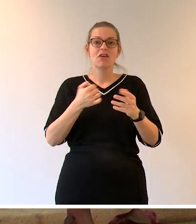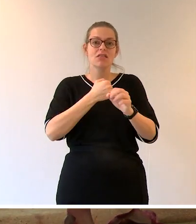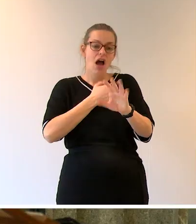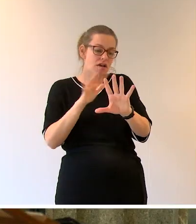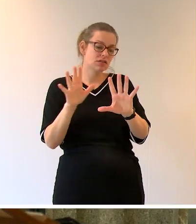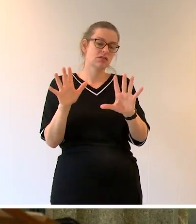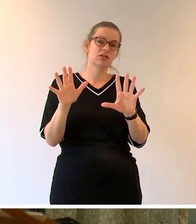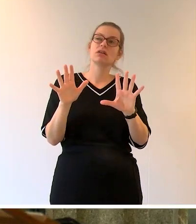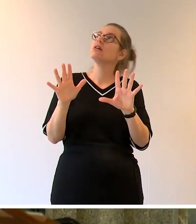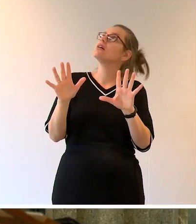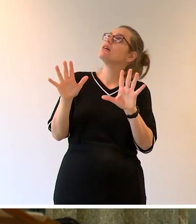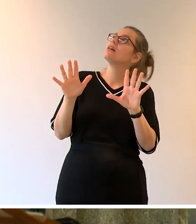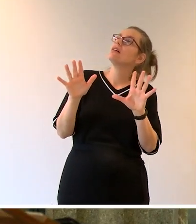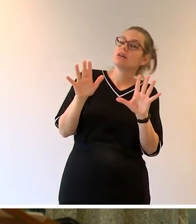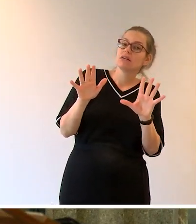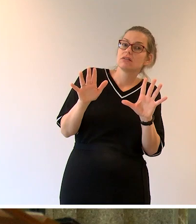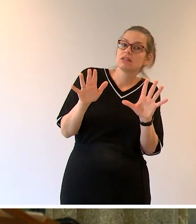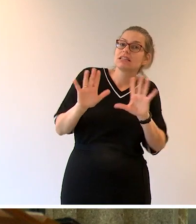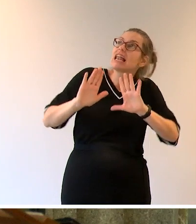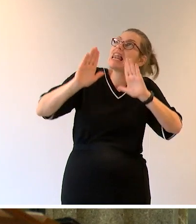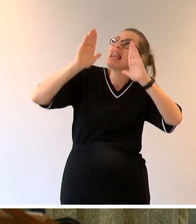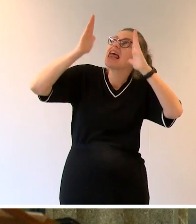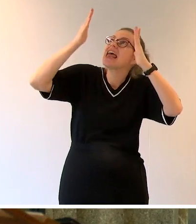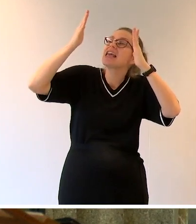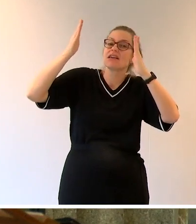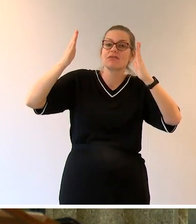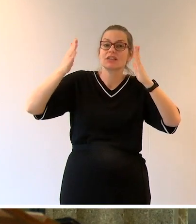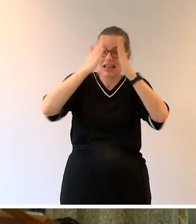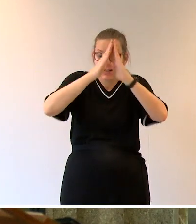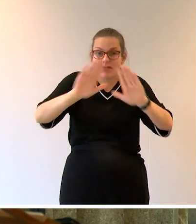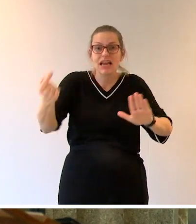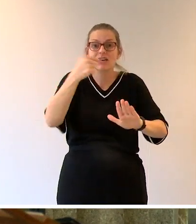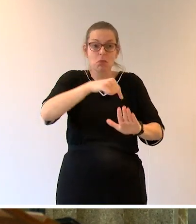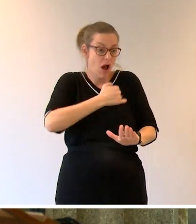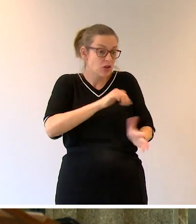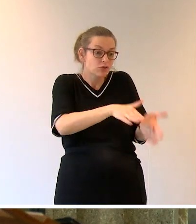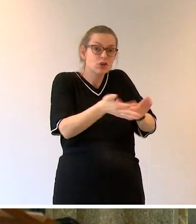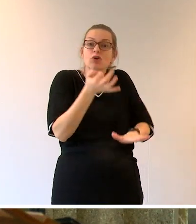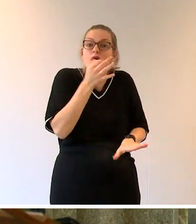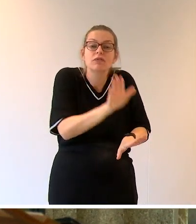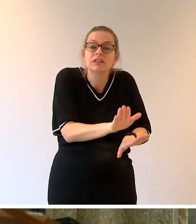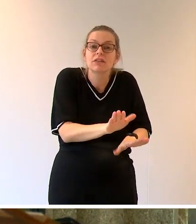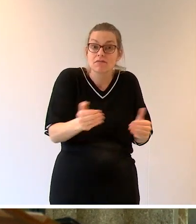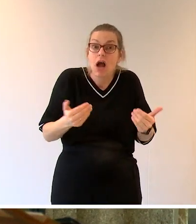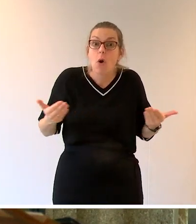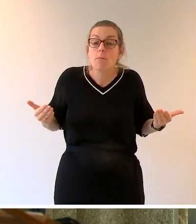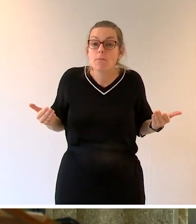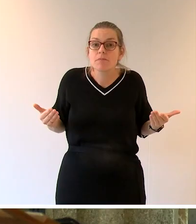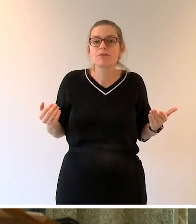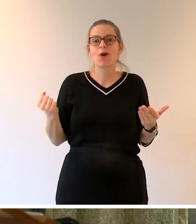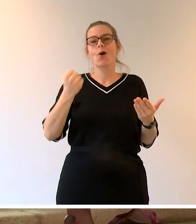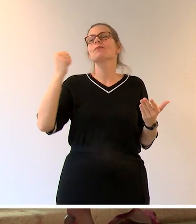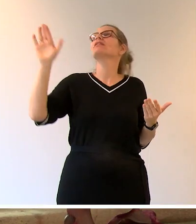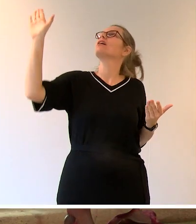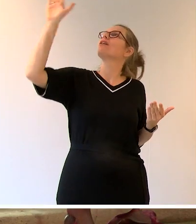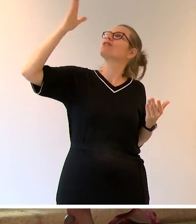angst voor de dood. Dat er leven en vrede op gang is. Waarom dat allemaal? Omdat God